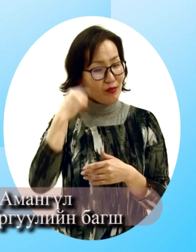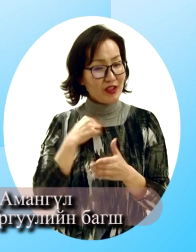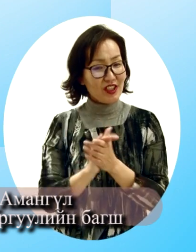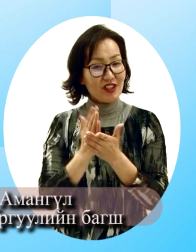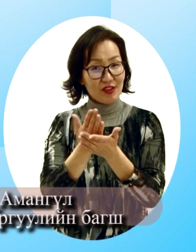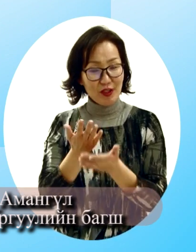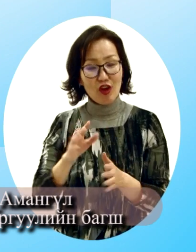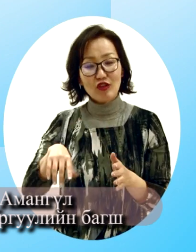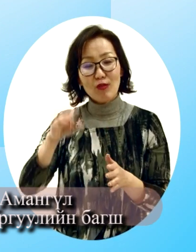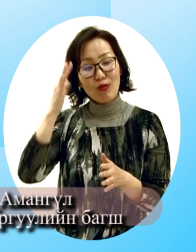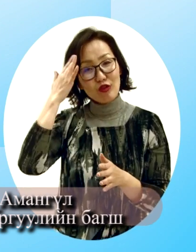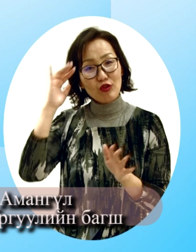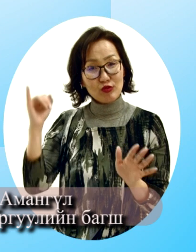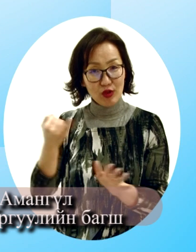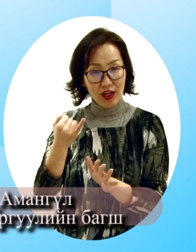бар?